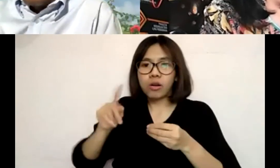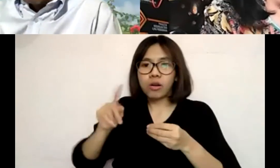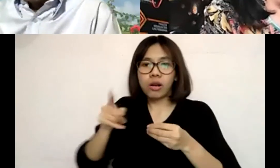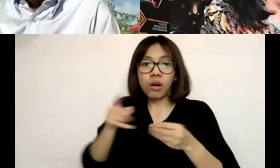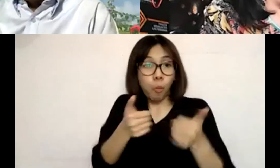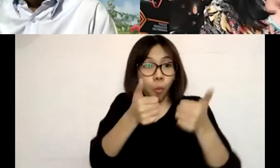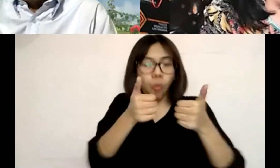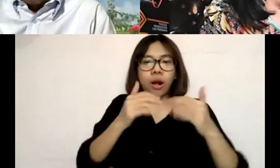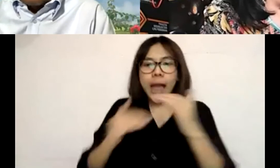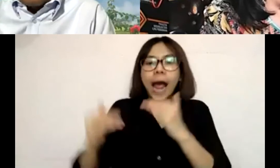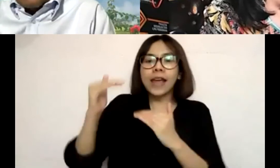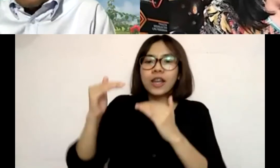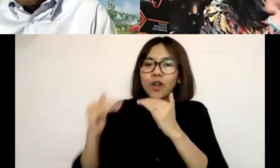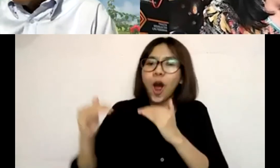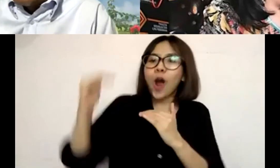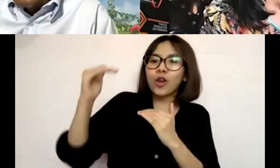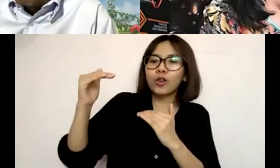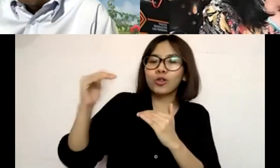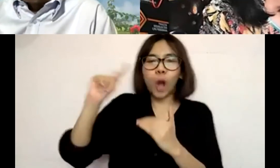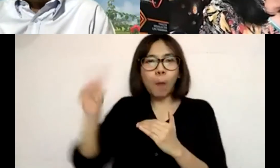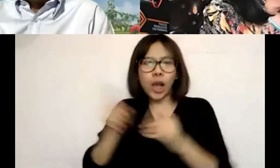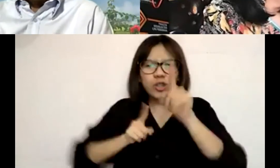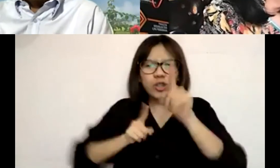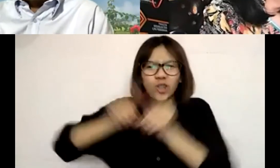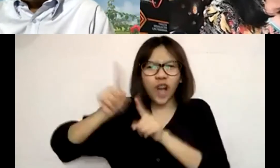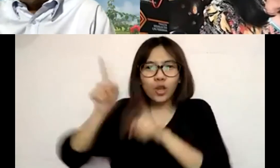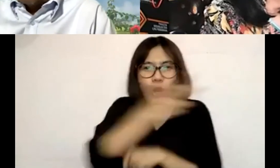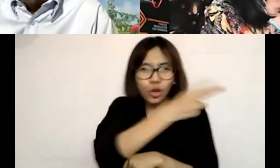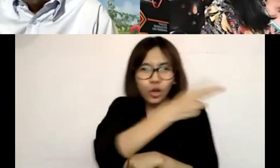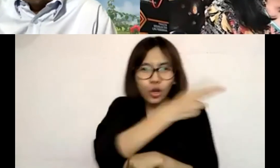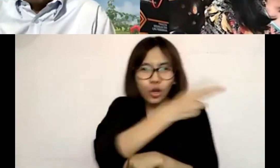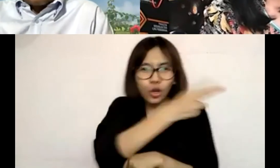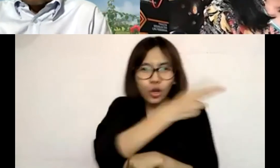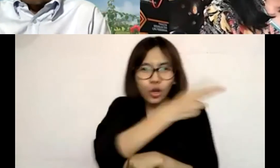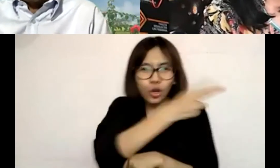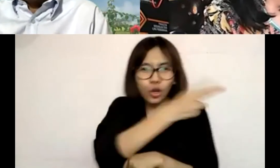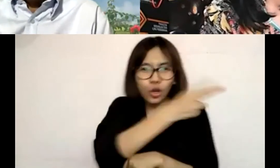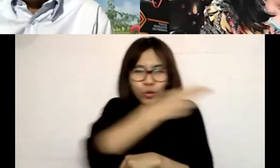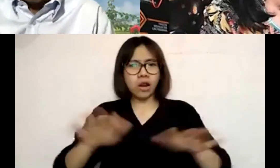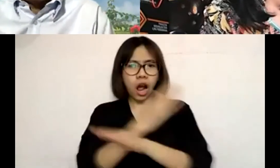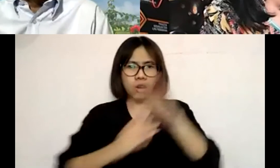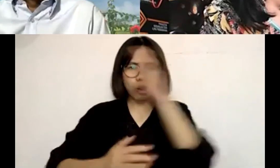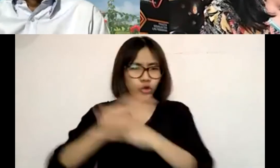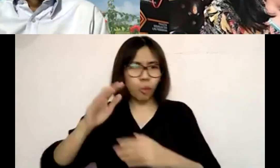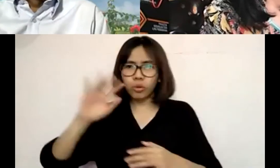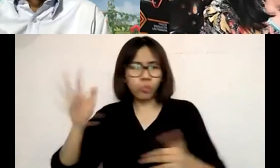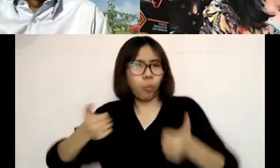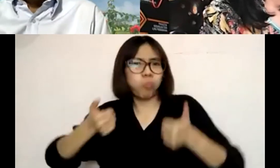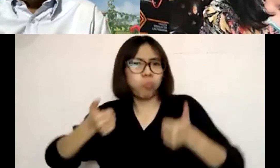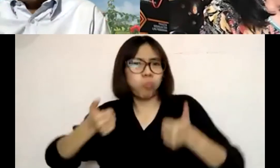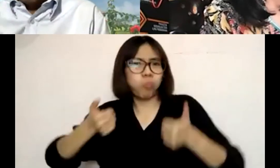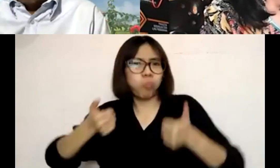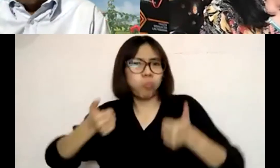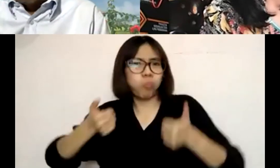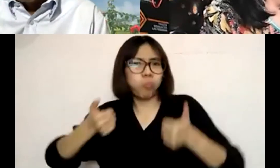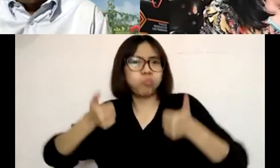cukup luar biasa, anak-anak adik-adik kita penyandang disabilitas itu prestasinya di dunia internasional. Bahkan